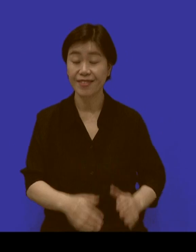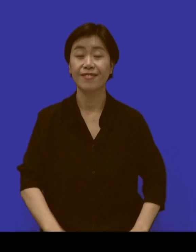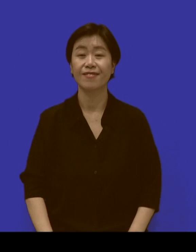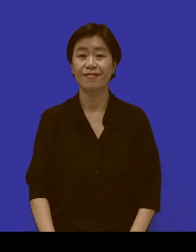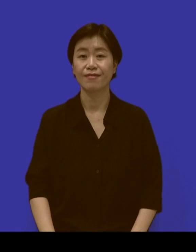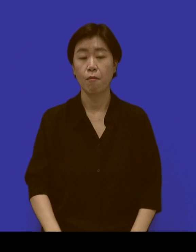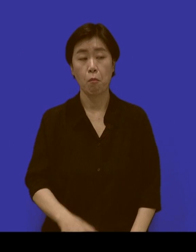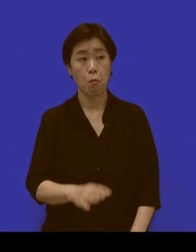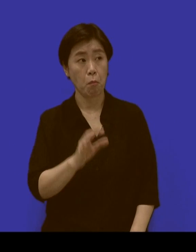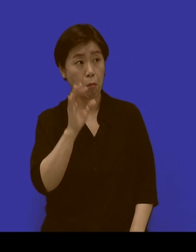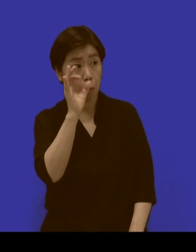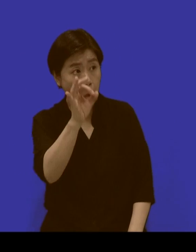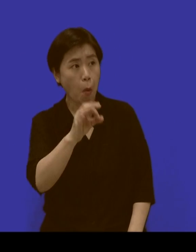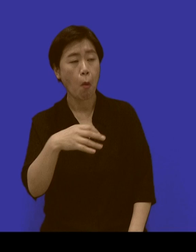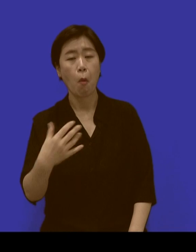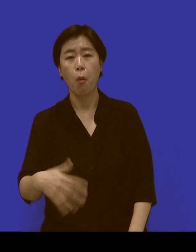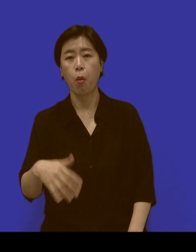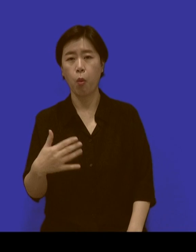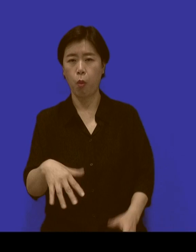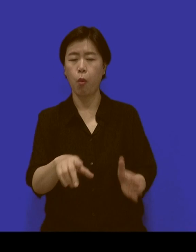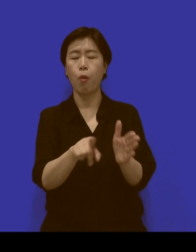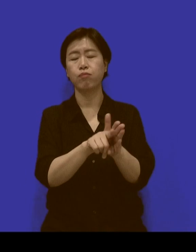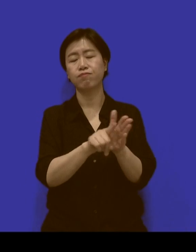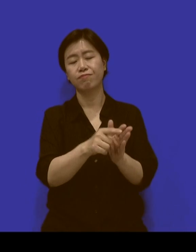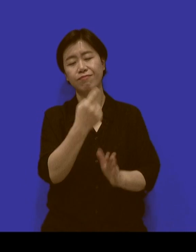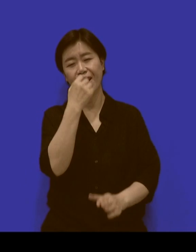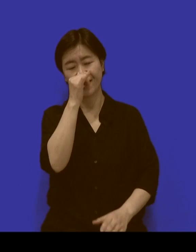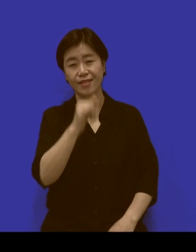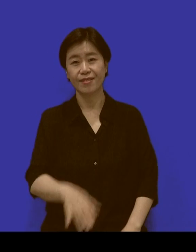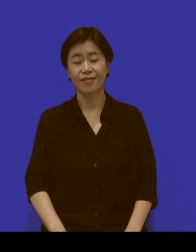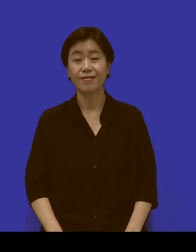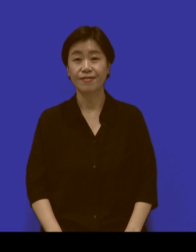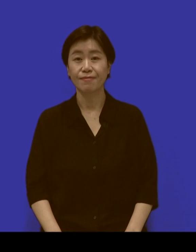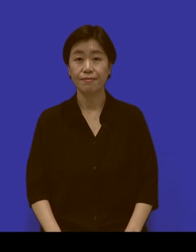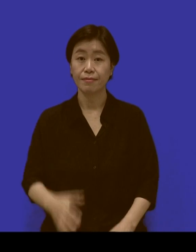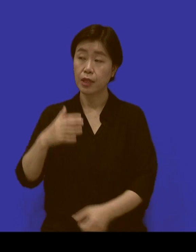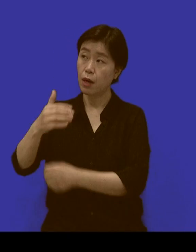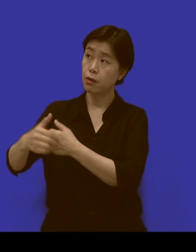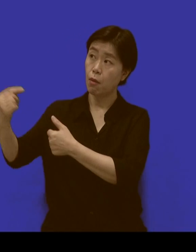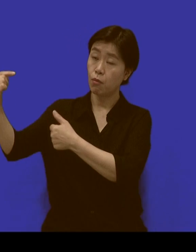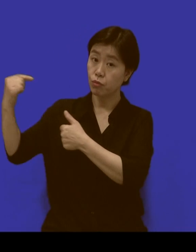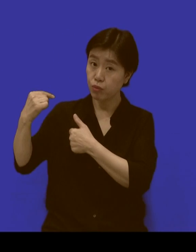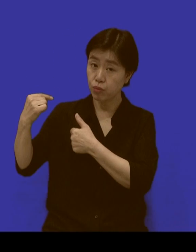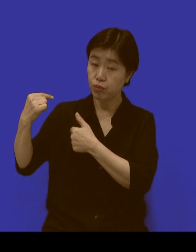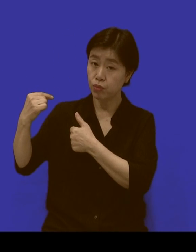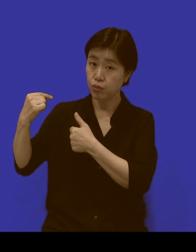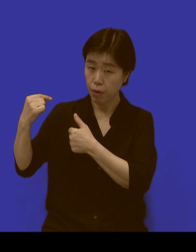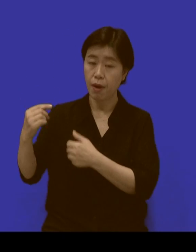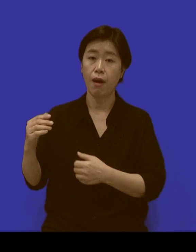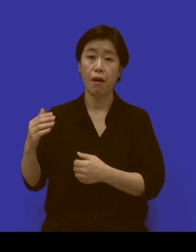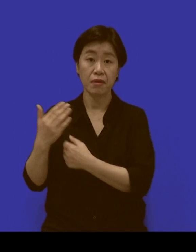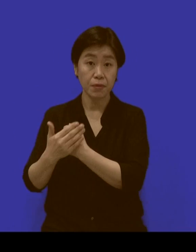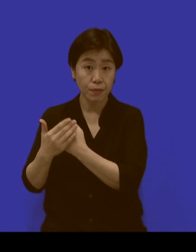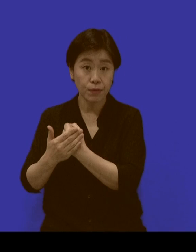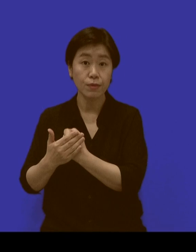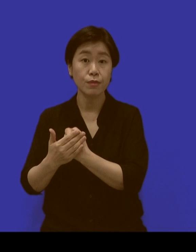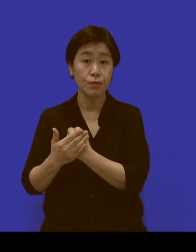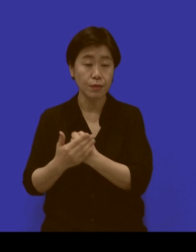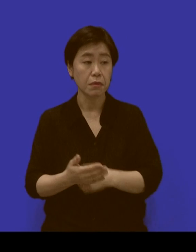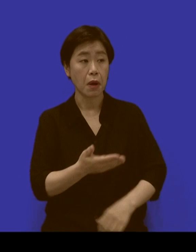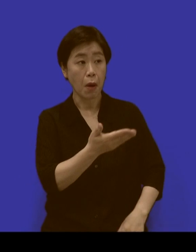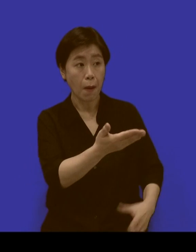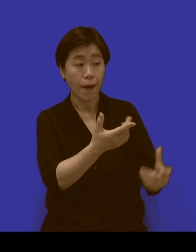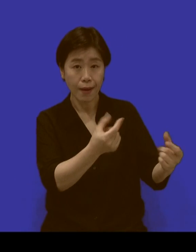많이 배웠고 이 환자 한 분 때문에 제가 시작한 게 아니라 하나님이 주신 사인으로 이 환자 한 분 때문에 저희 병원에 이제